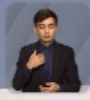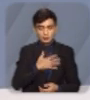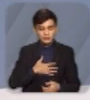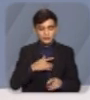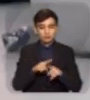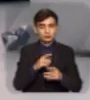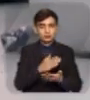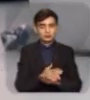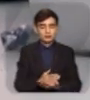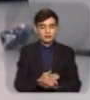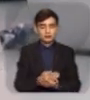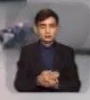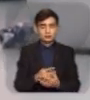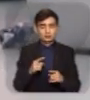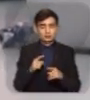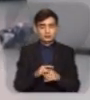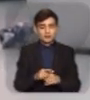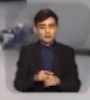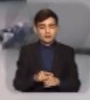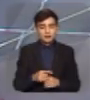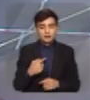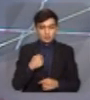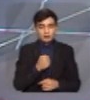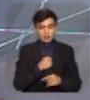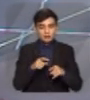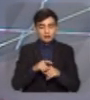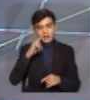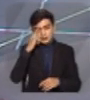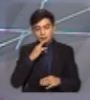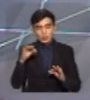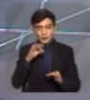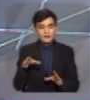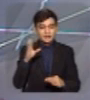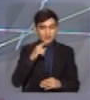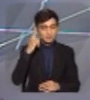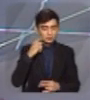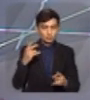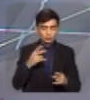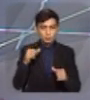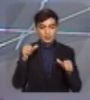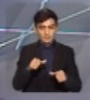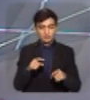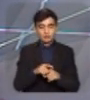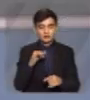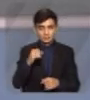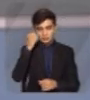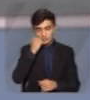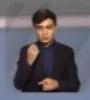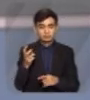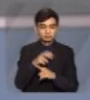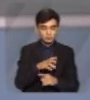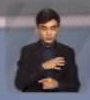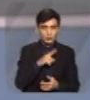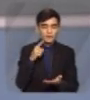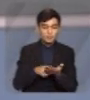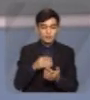переживаем, сочувствуем. Казахстанцы имеют право знать все о трагедии. Спасибо вам, что вы пришли к нам в студию и ответили на все